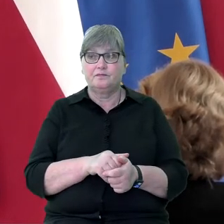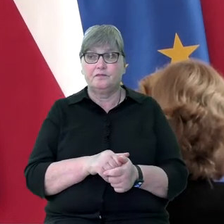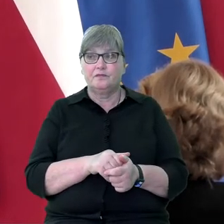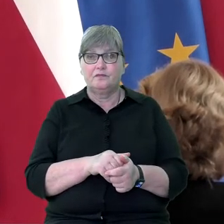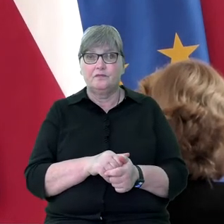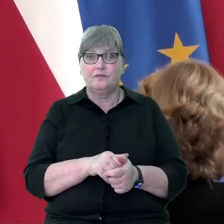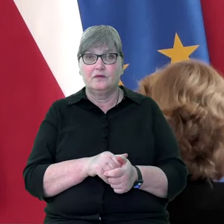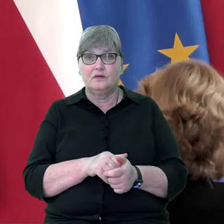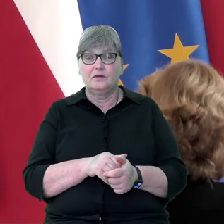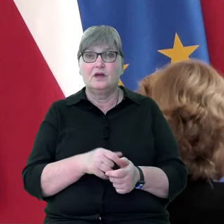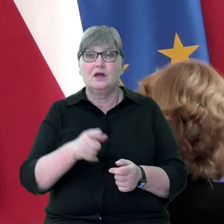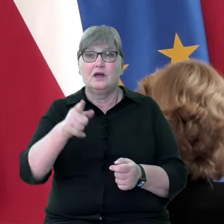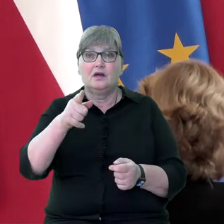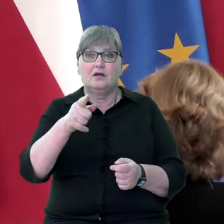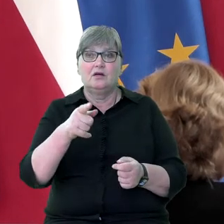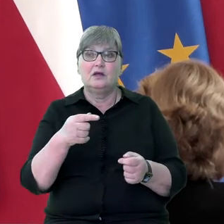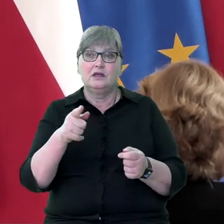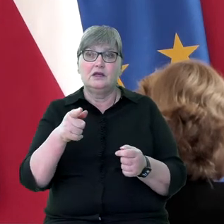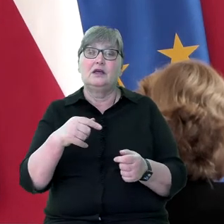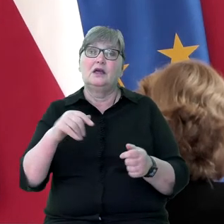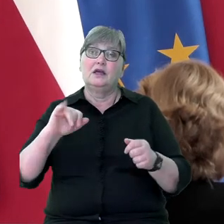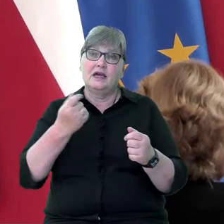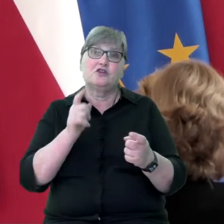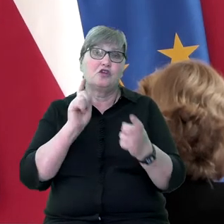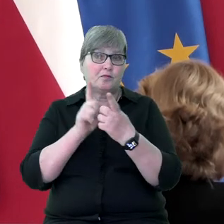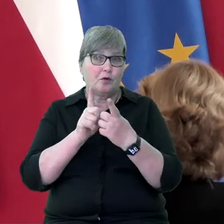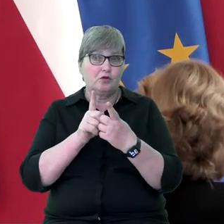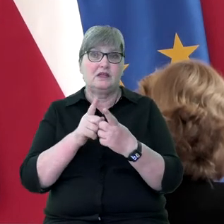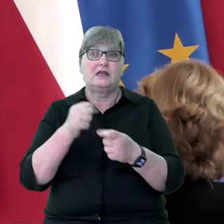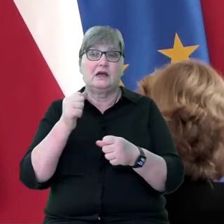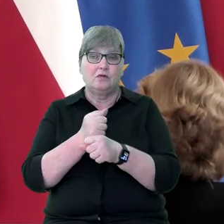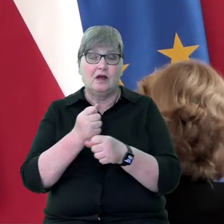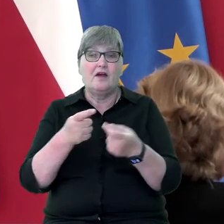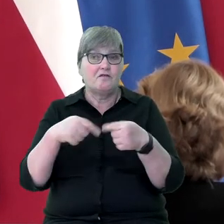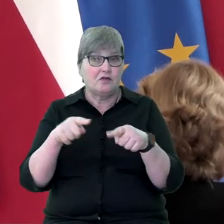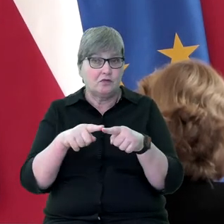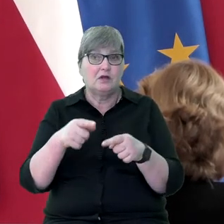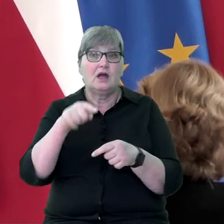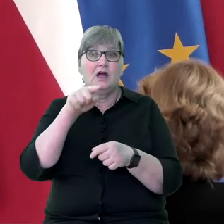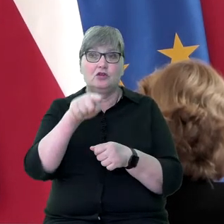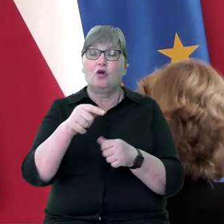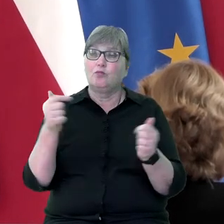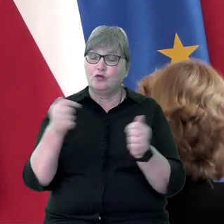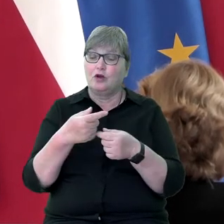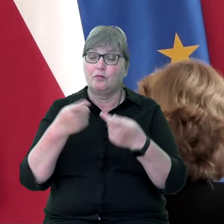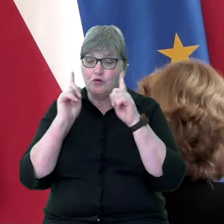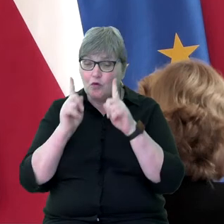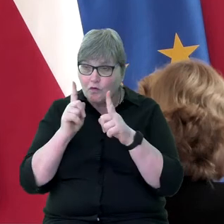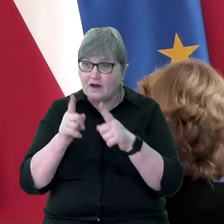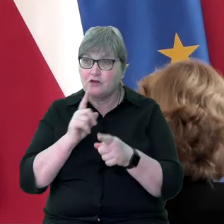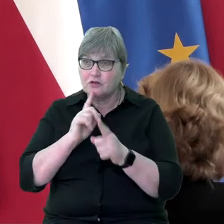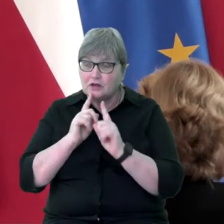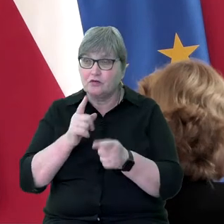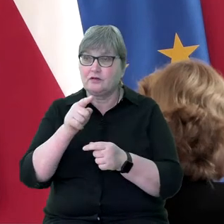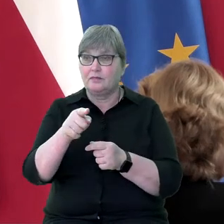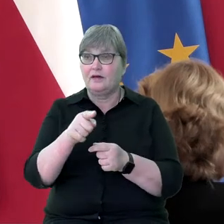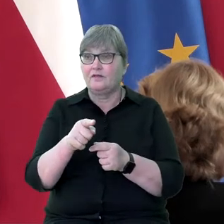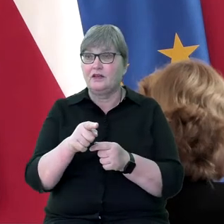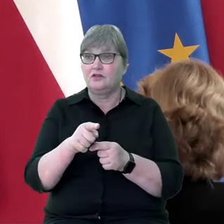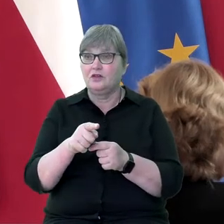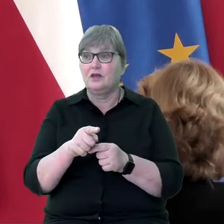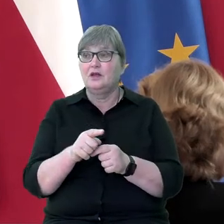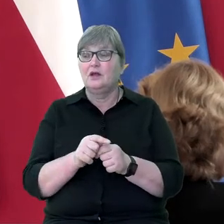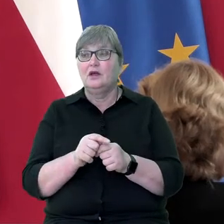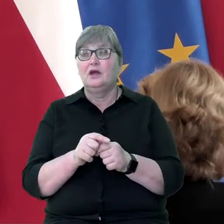w stosunku do interesantów należytej powagi, bezstronności, uprzejmości oraz